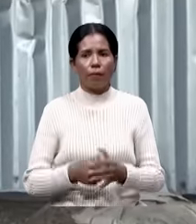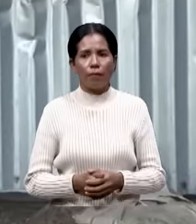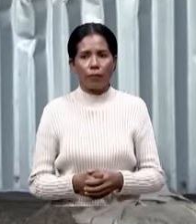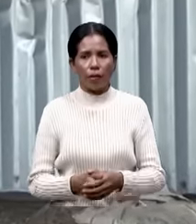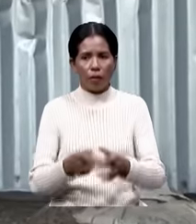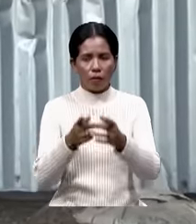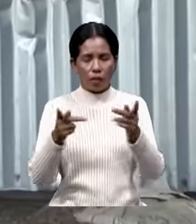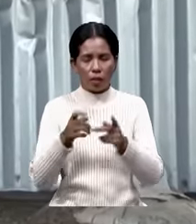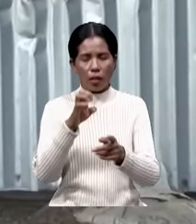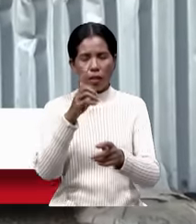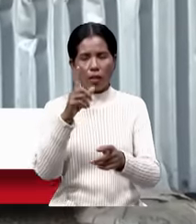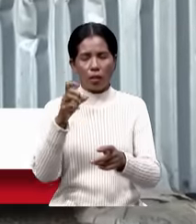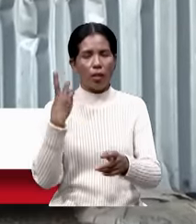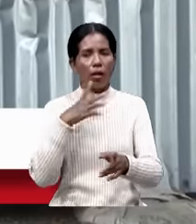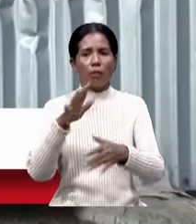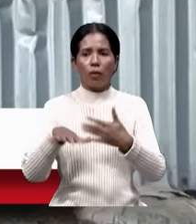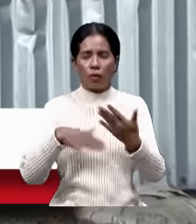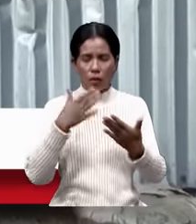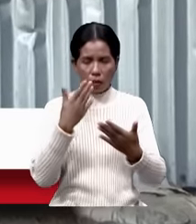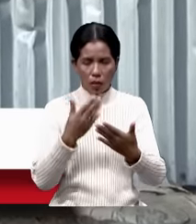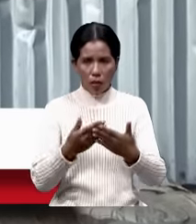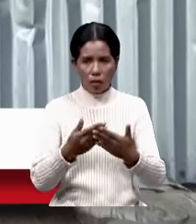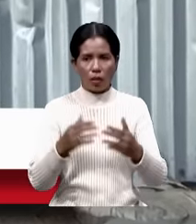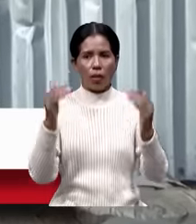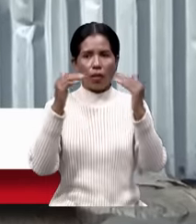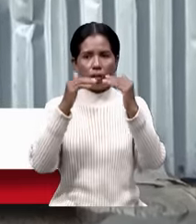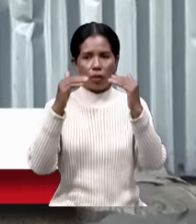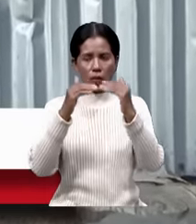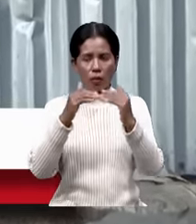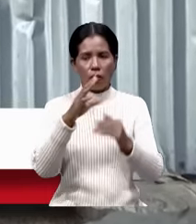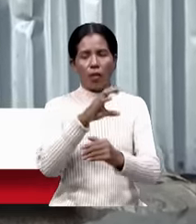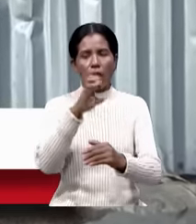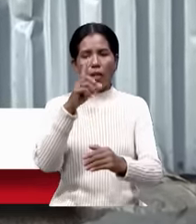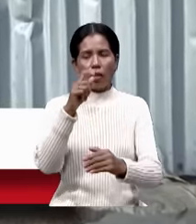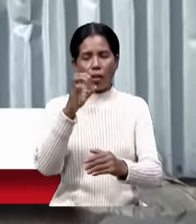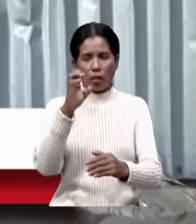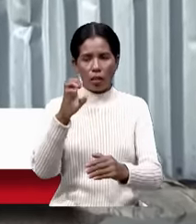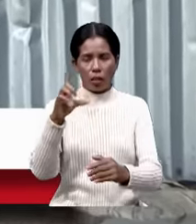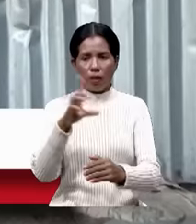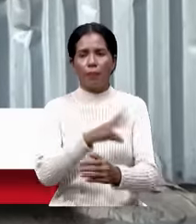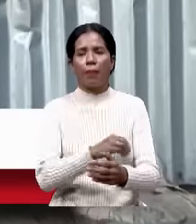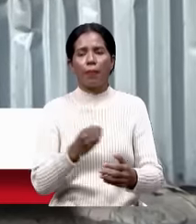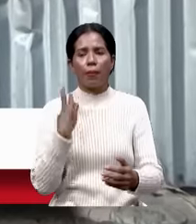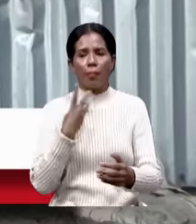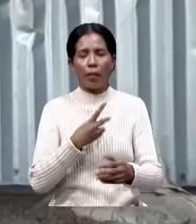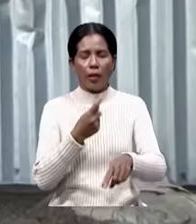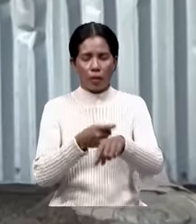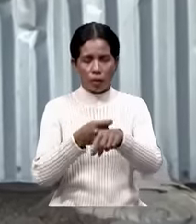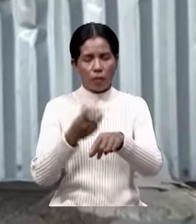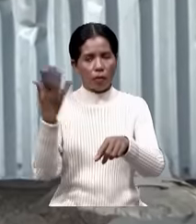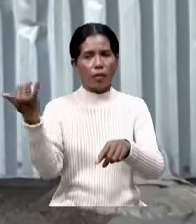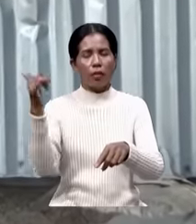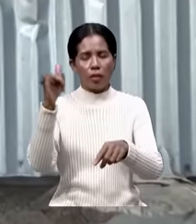recinto edetel niane amigo tuto ba encontro ia salão edetel kai kulinya. Ya momento ne bane